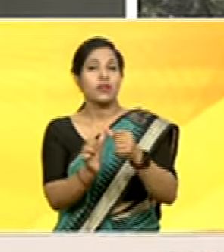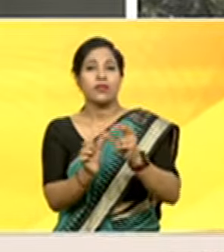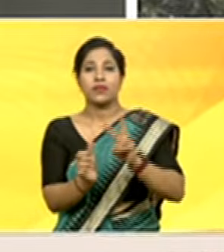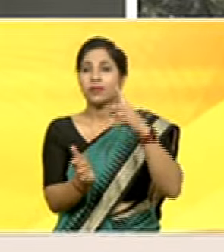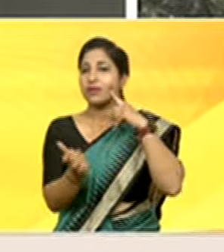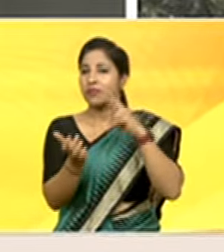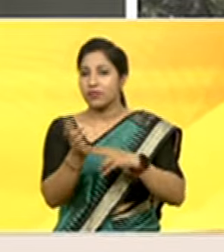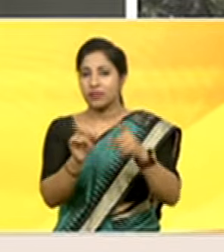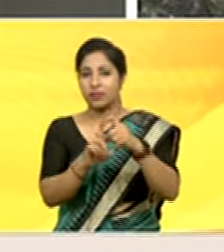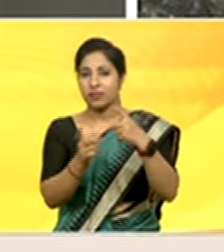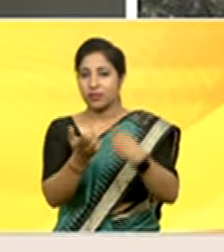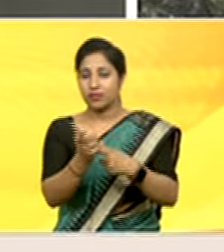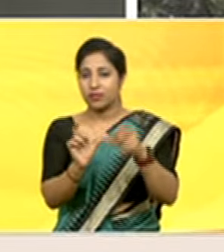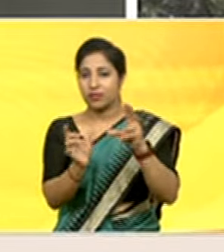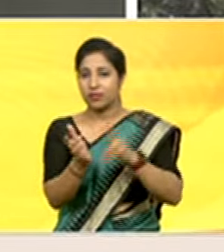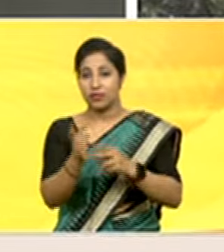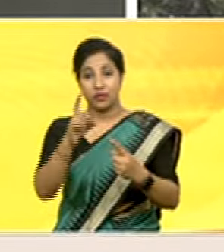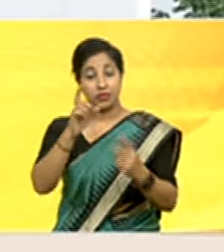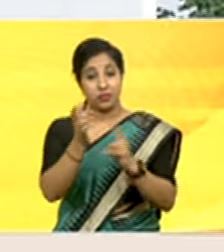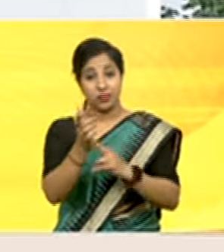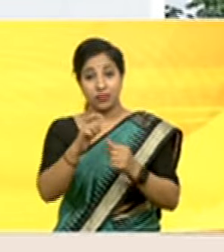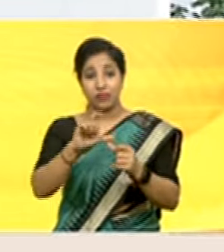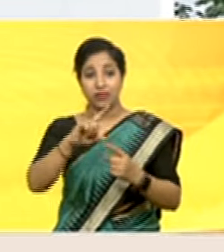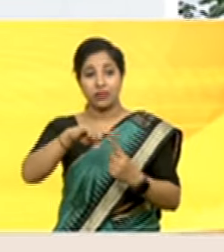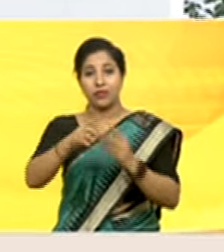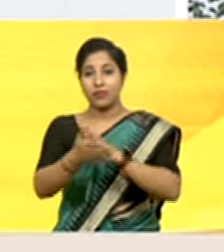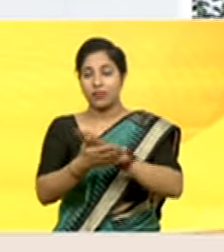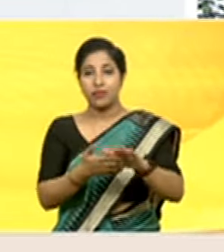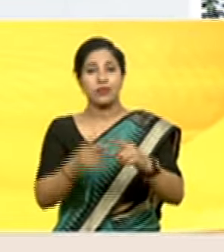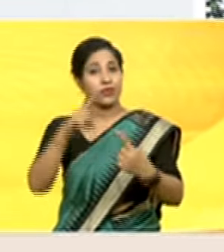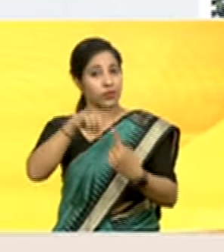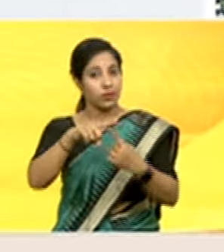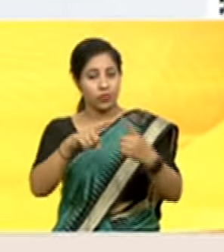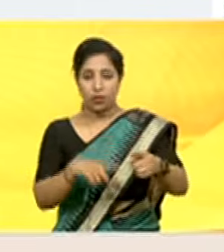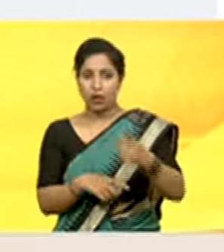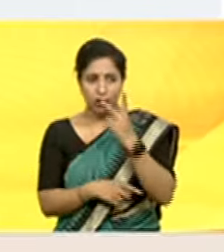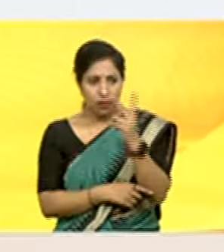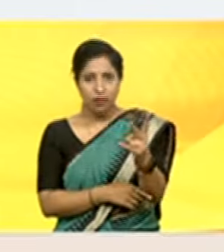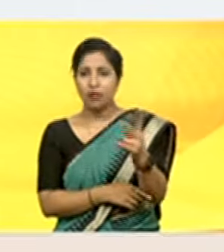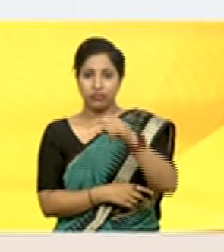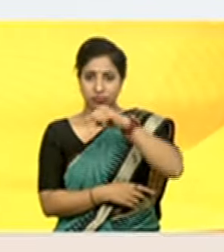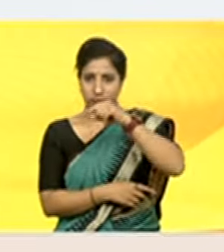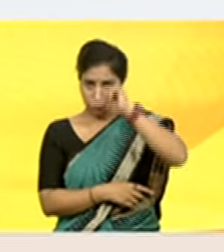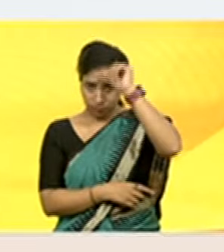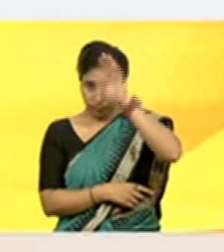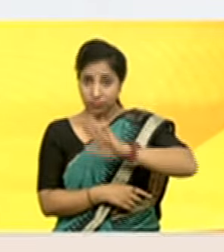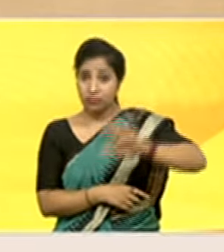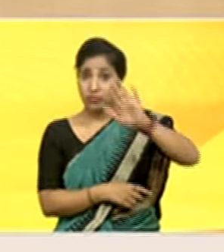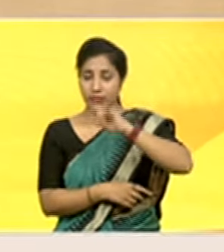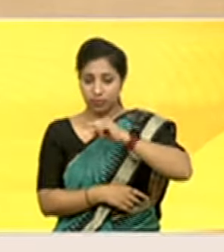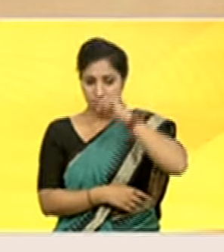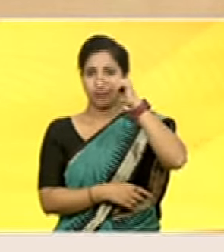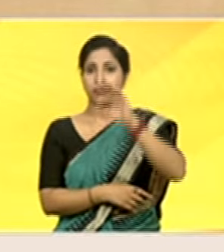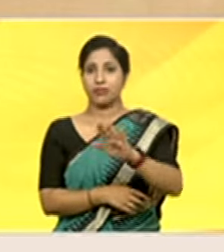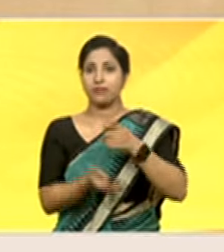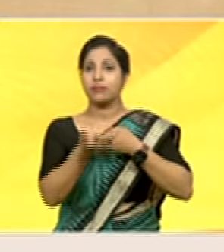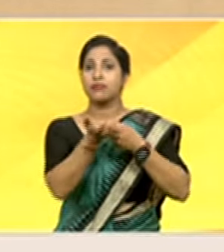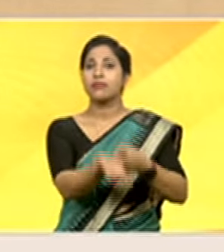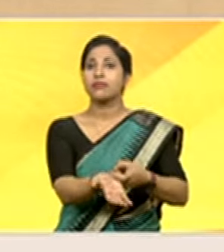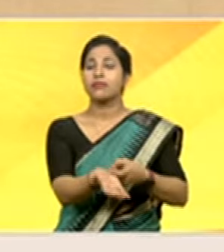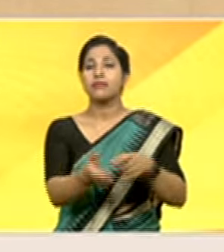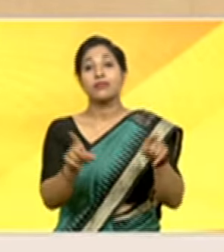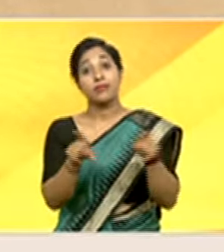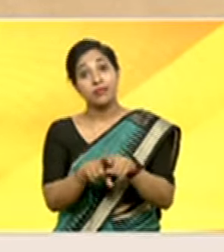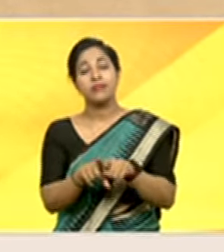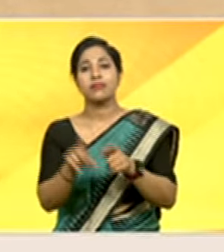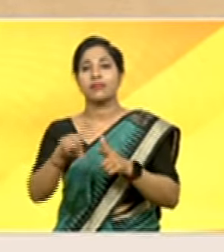ये गुर्देव का सम्मान है भारत का सम्मान है इसी तरह जून